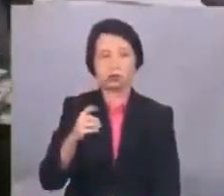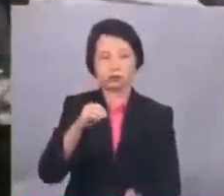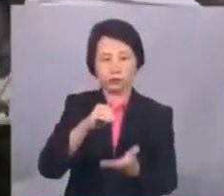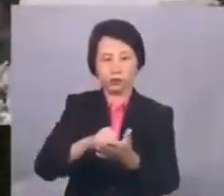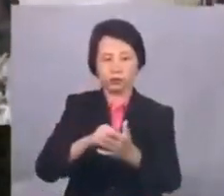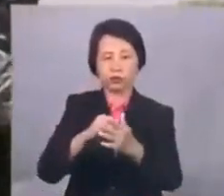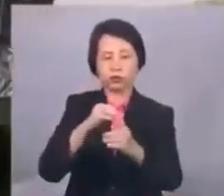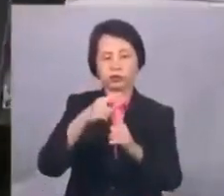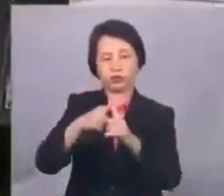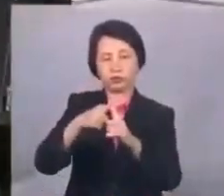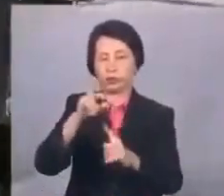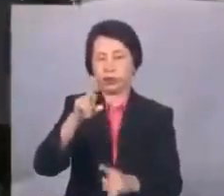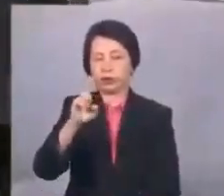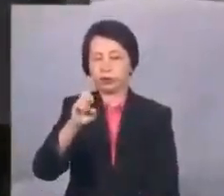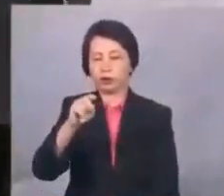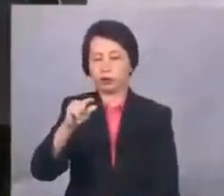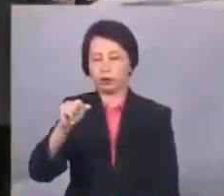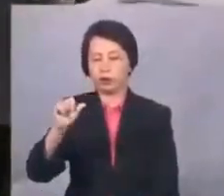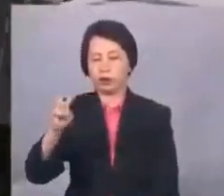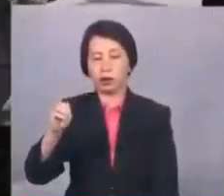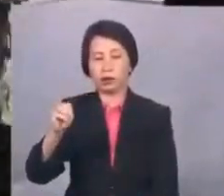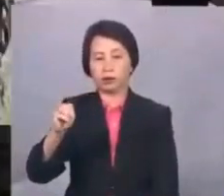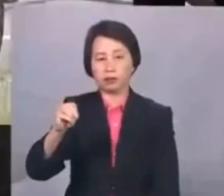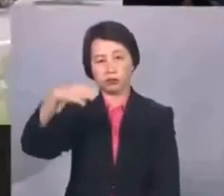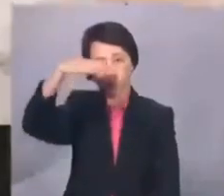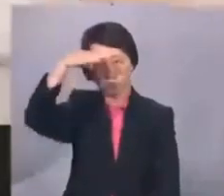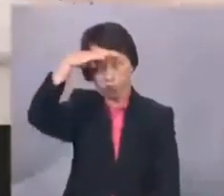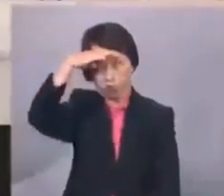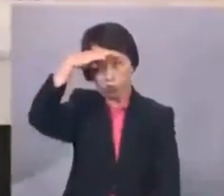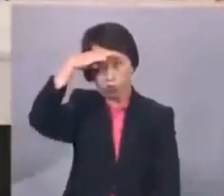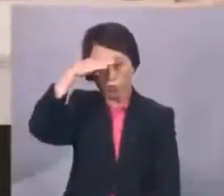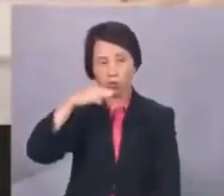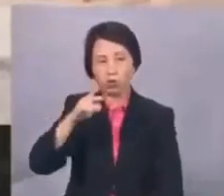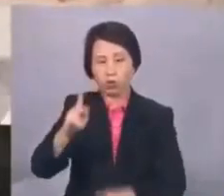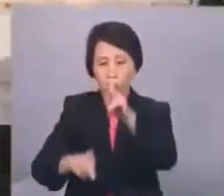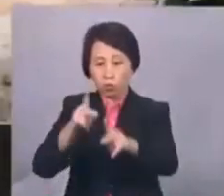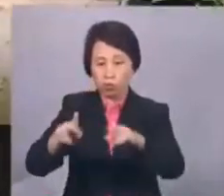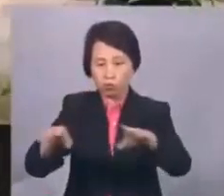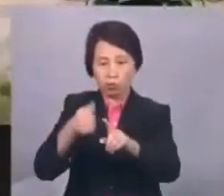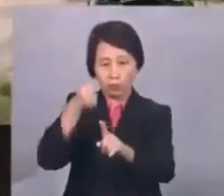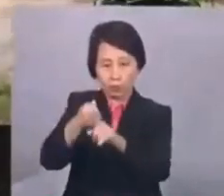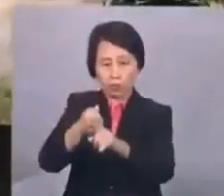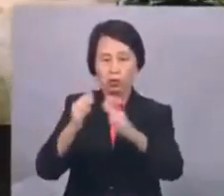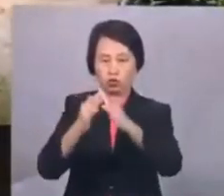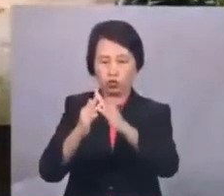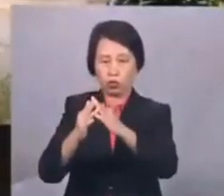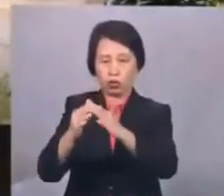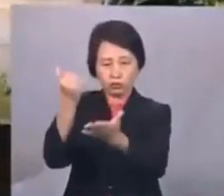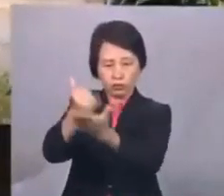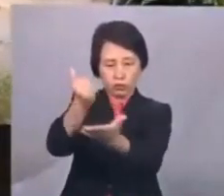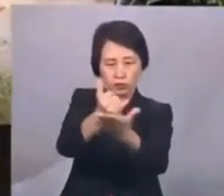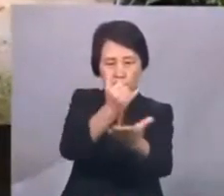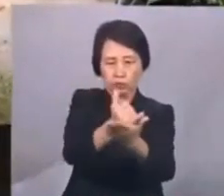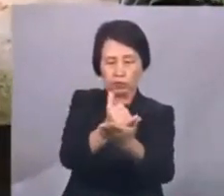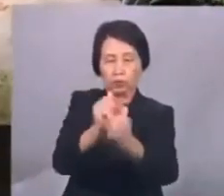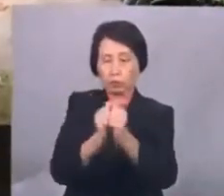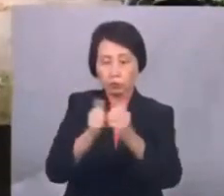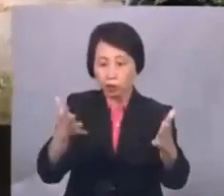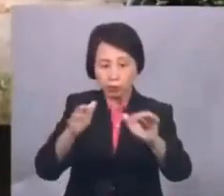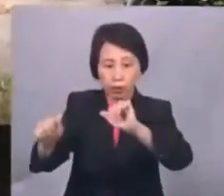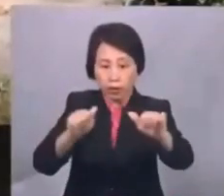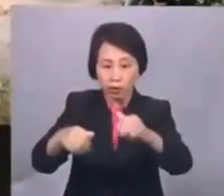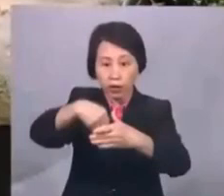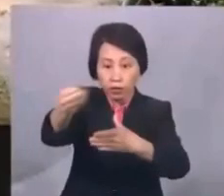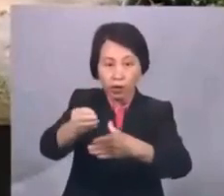Dedi Simpang renggam Johor hasil pemantauan pihak berkuasa penduduk menjalani perintah di kediaman masing-masing tanpa sebarang